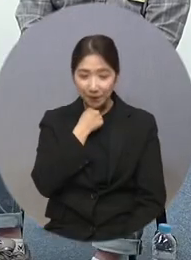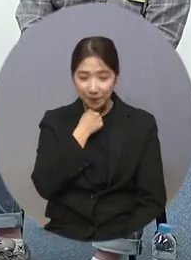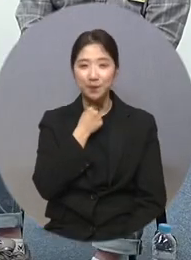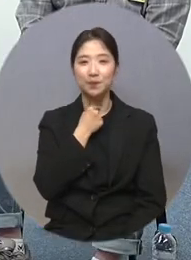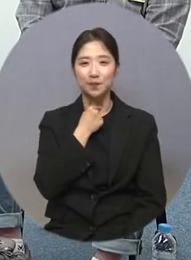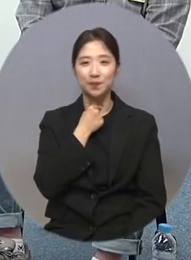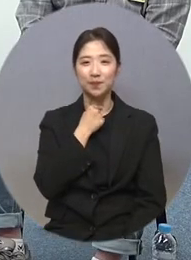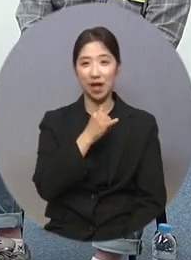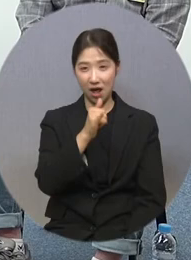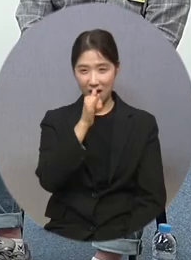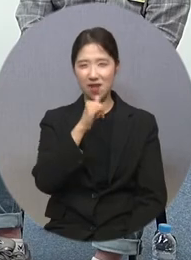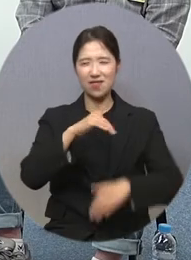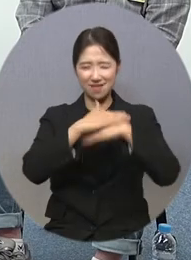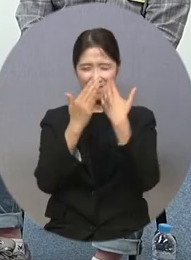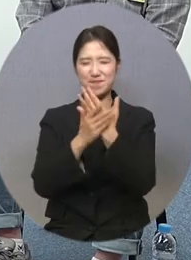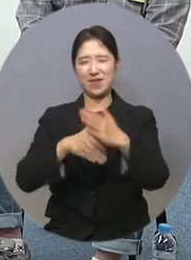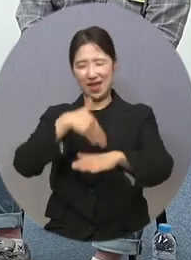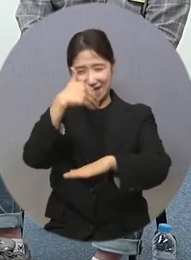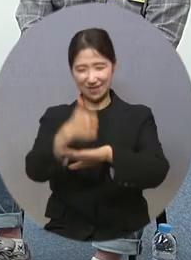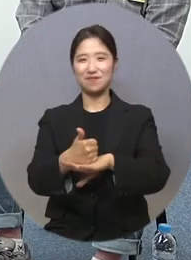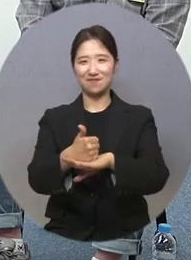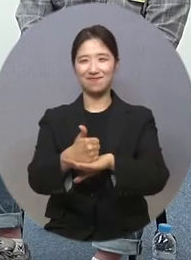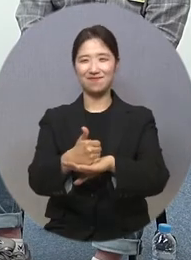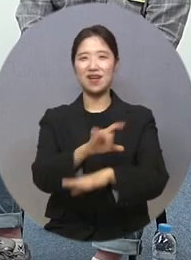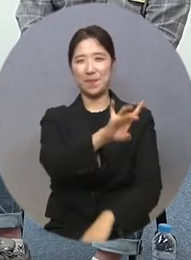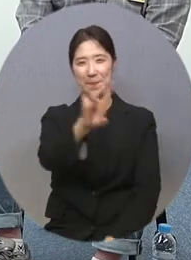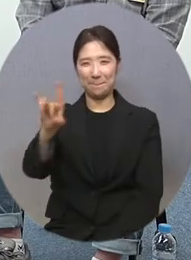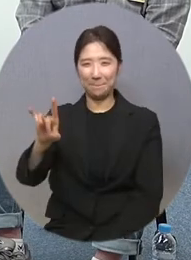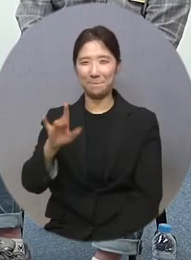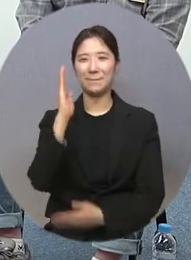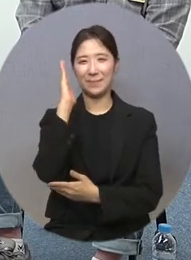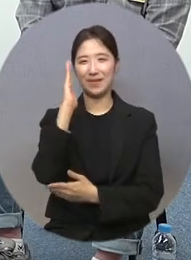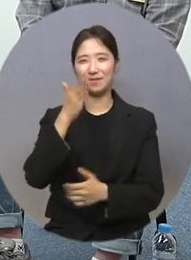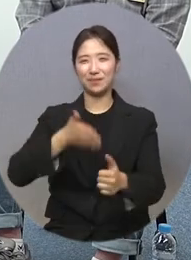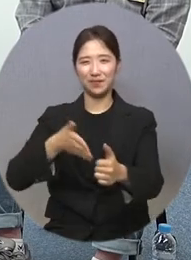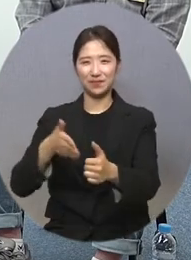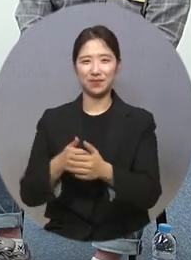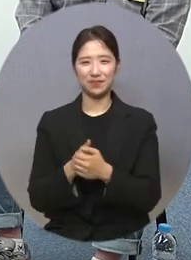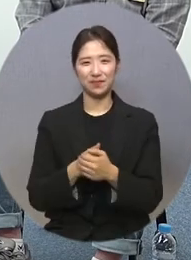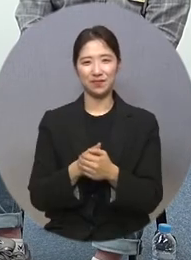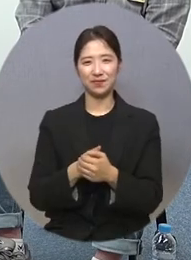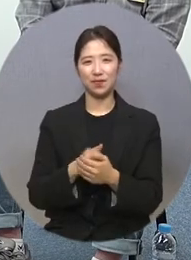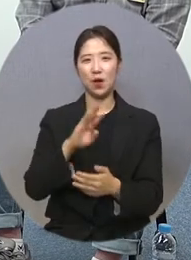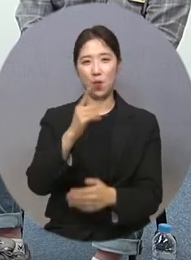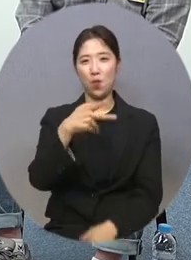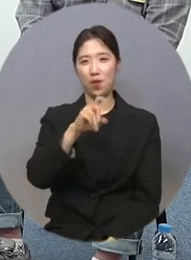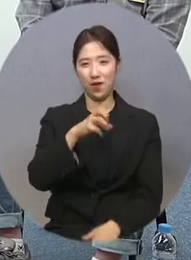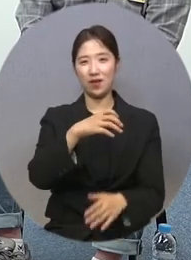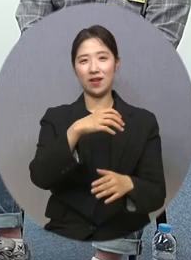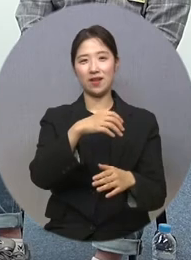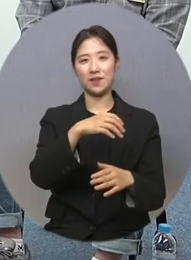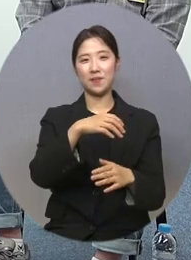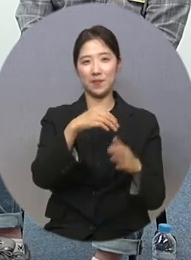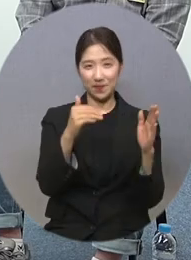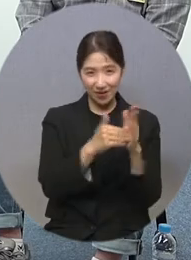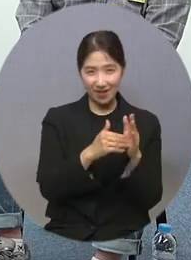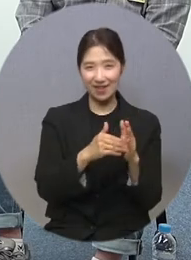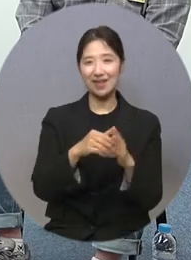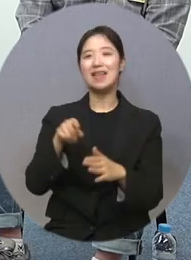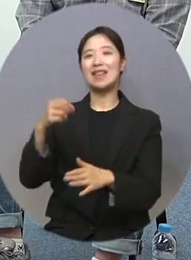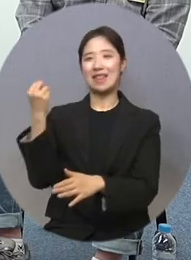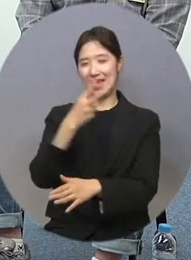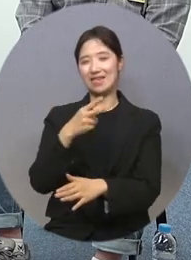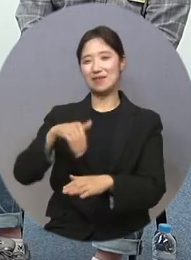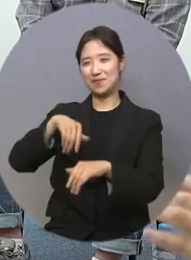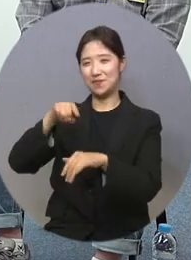말씀하고 싶으신 거 있으시면 마지막으로 한 번씩 이렇게 좀 요청을 드릴까 합니다. 보경님이 방금 하셨으니까 반대부터 제가 요청을